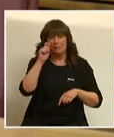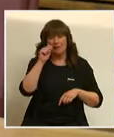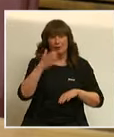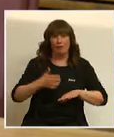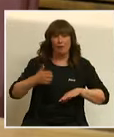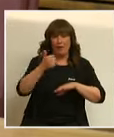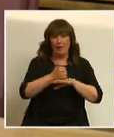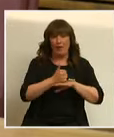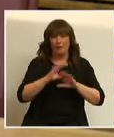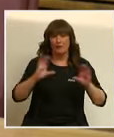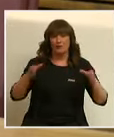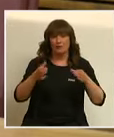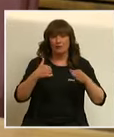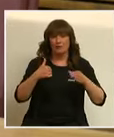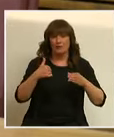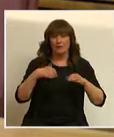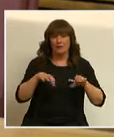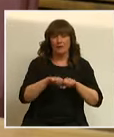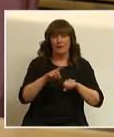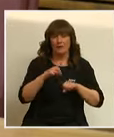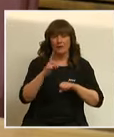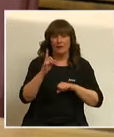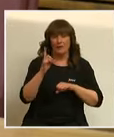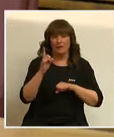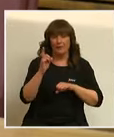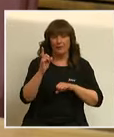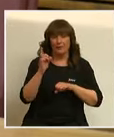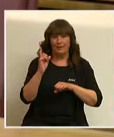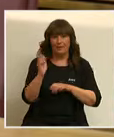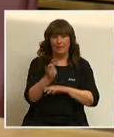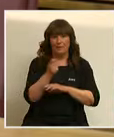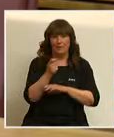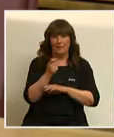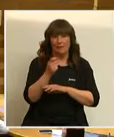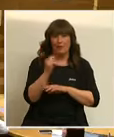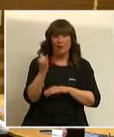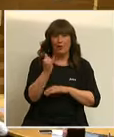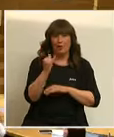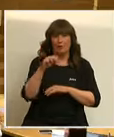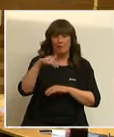Bombers, el senyor José Miguel Basset Blesa.